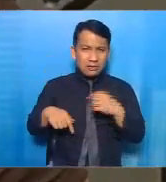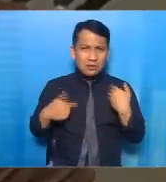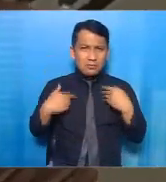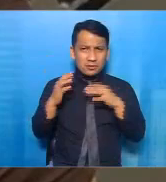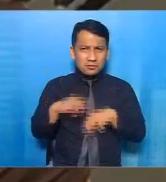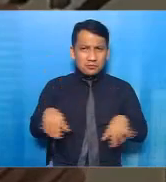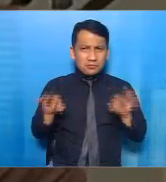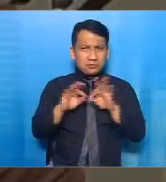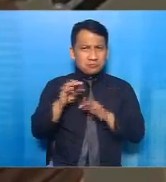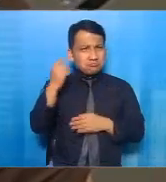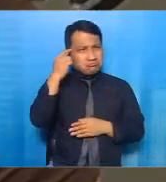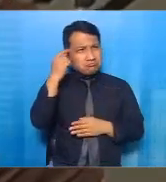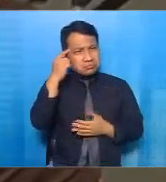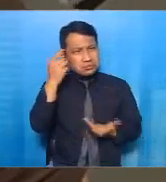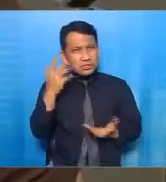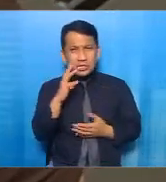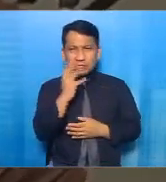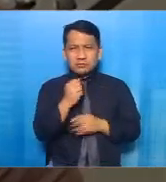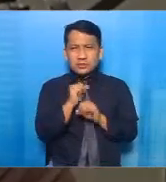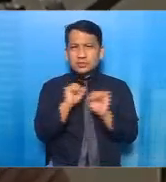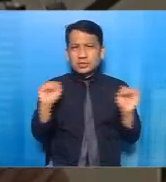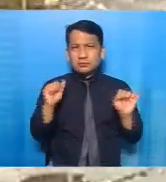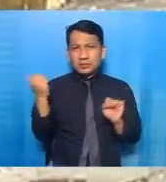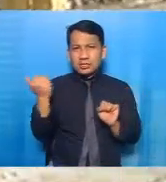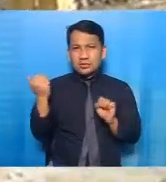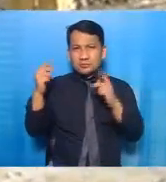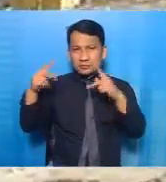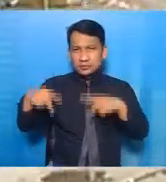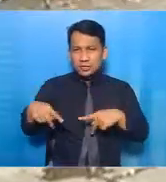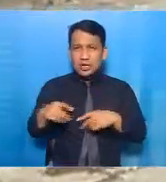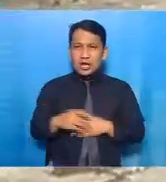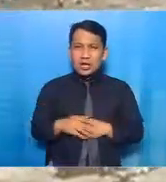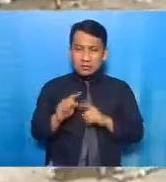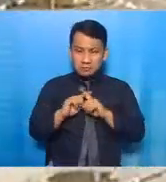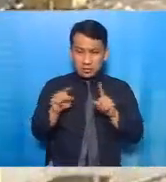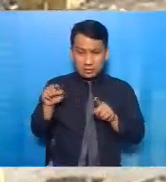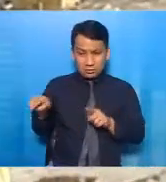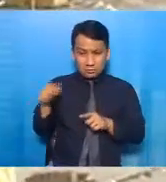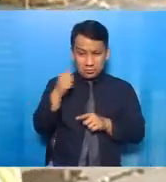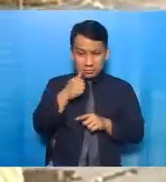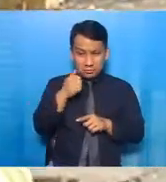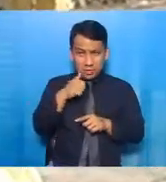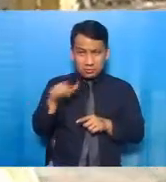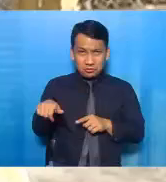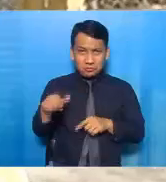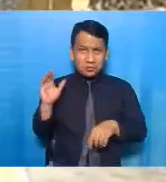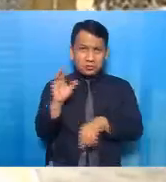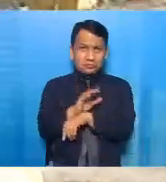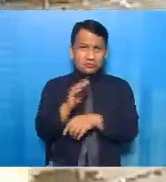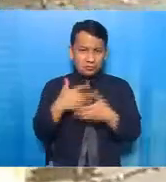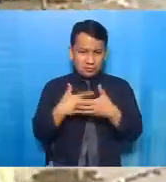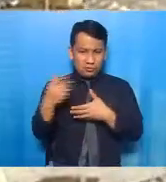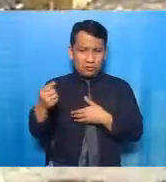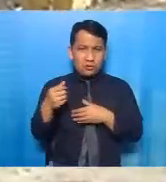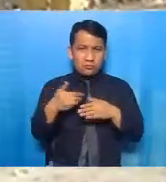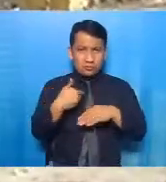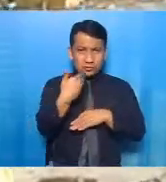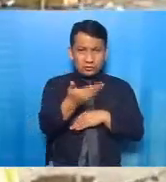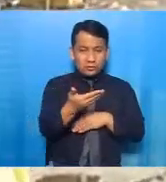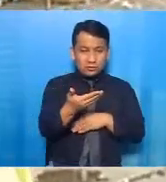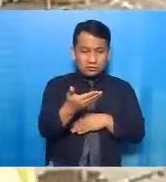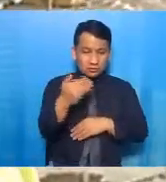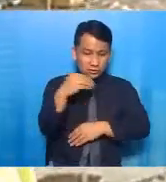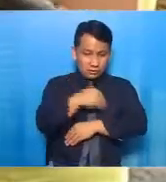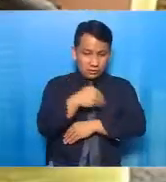kailangan natin isipan yung safety ng ibang tao. Pero ang ginang na ito, nagpumilit makalabas para makapunta ng bangko